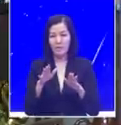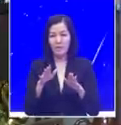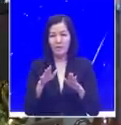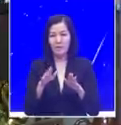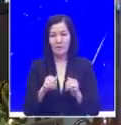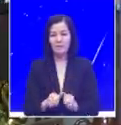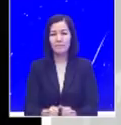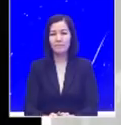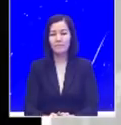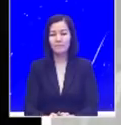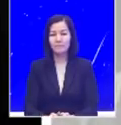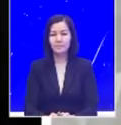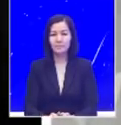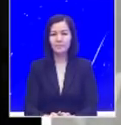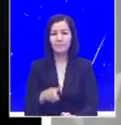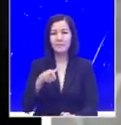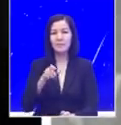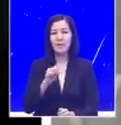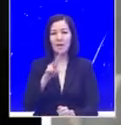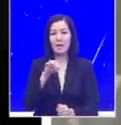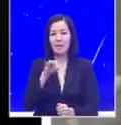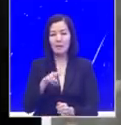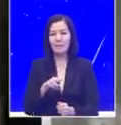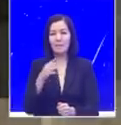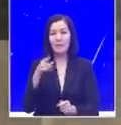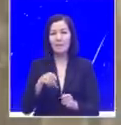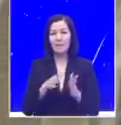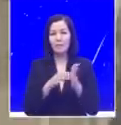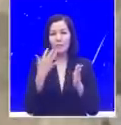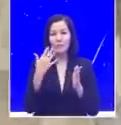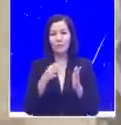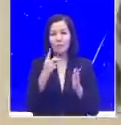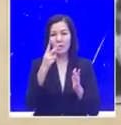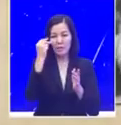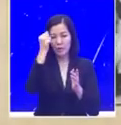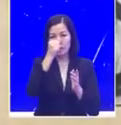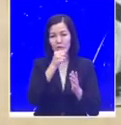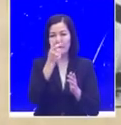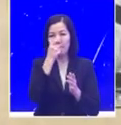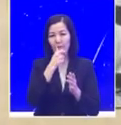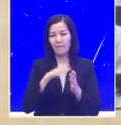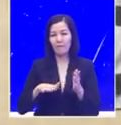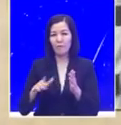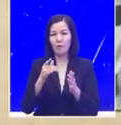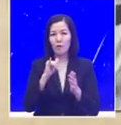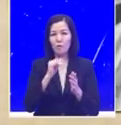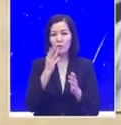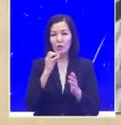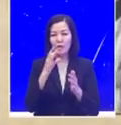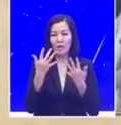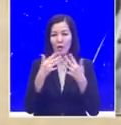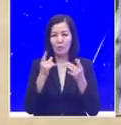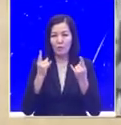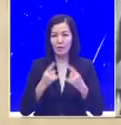Қош бол, бауырым. Ғалым Жазылбекұлы 1952 жылы 31 мамырда Панфилов ауданы Үшарал ауылында дүниеге келген.